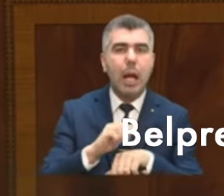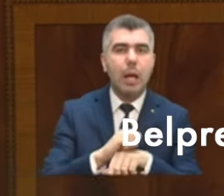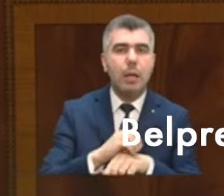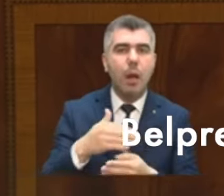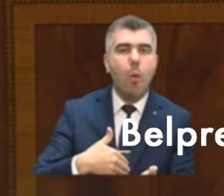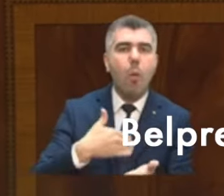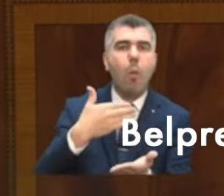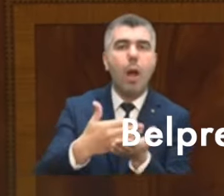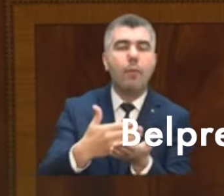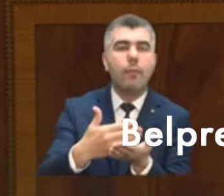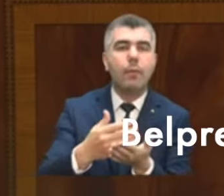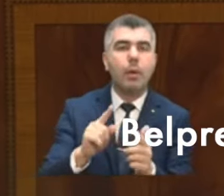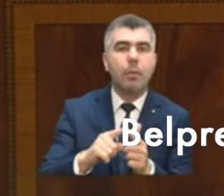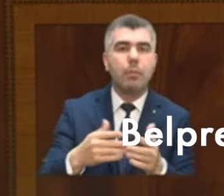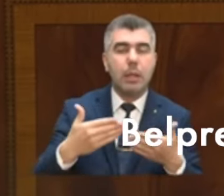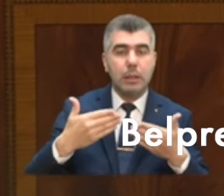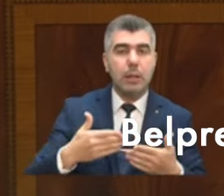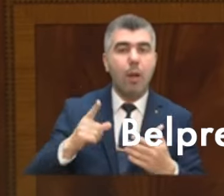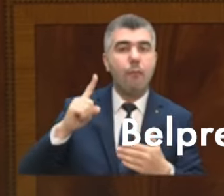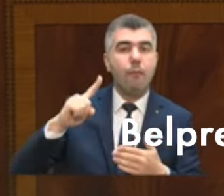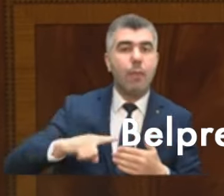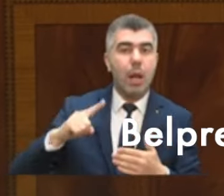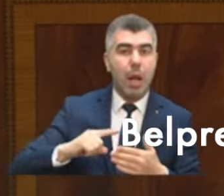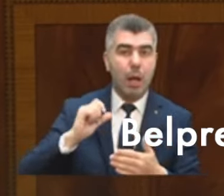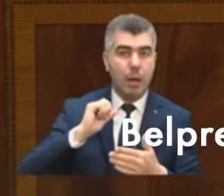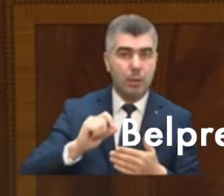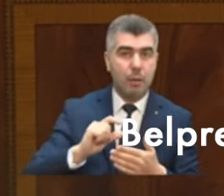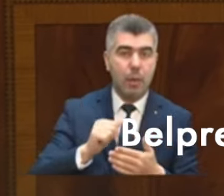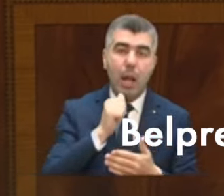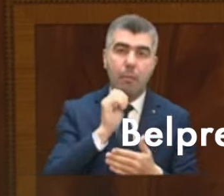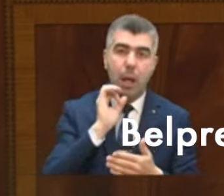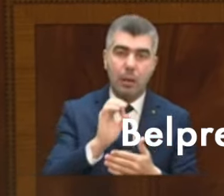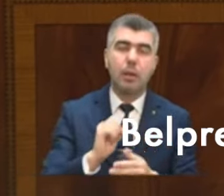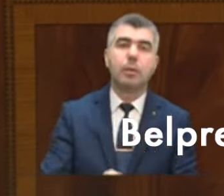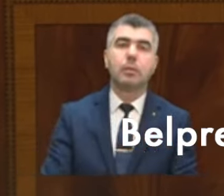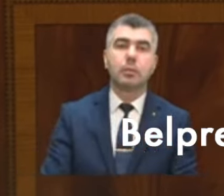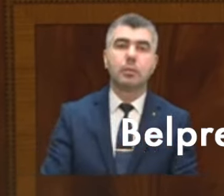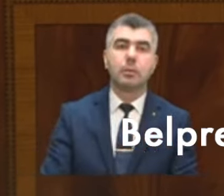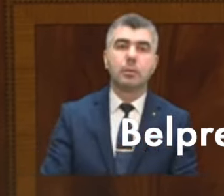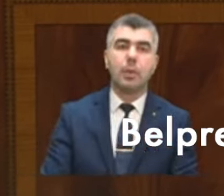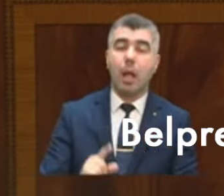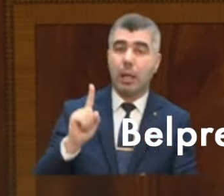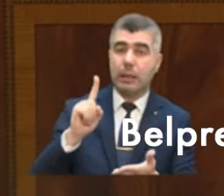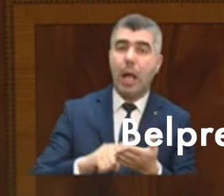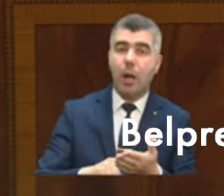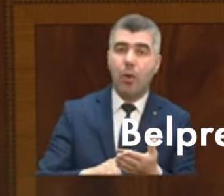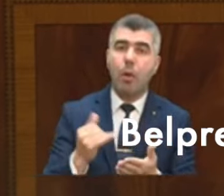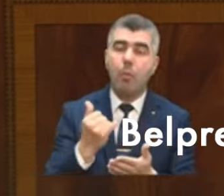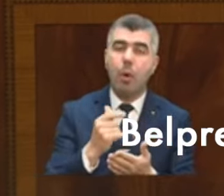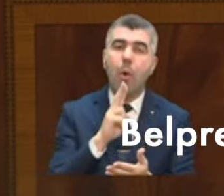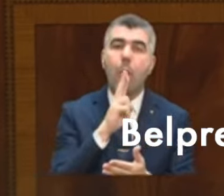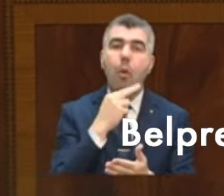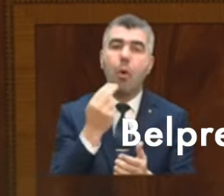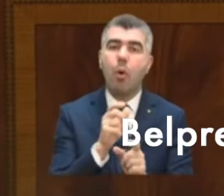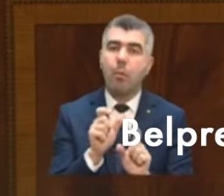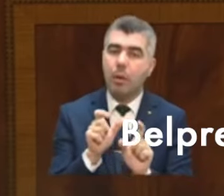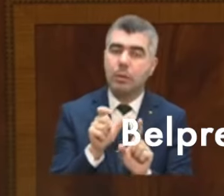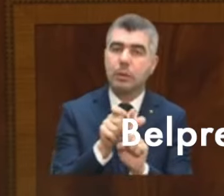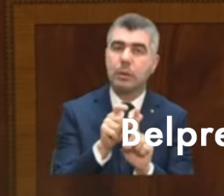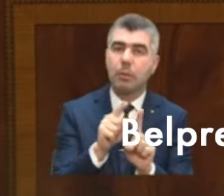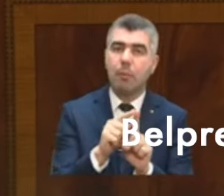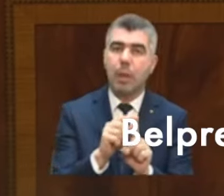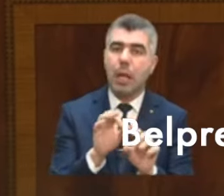المياه خلال الاستهلاك اليومي لهذا المورد الحيوي نؤكد على ضروره تدخل الحكومه لاتخاذ اجراءات